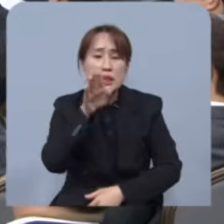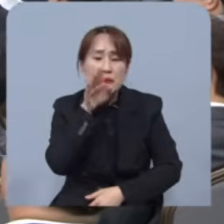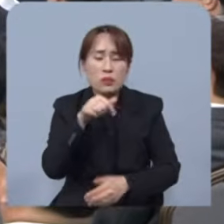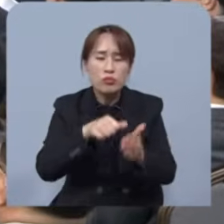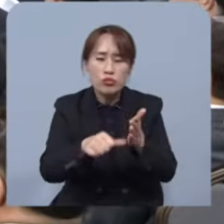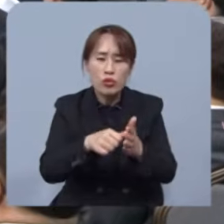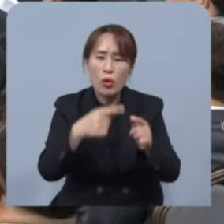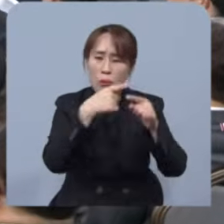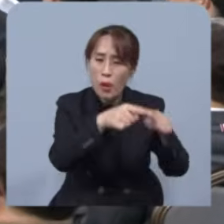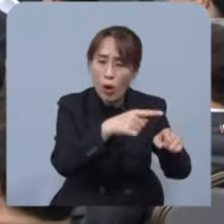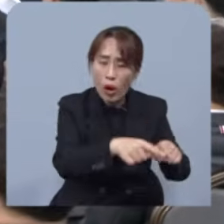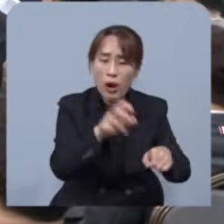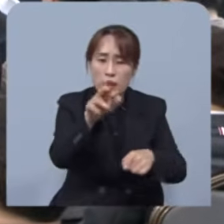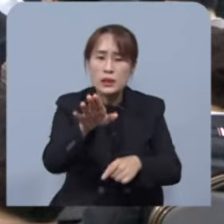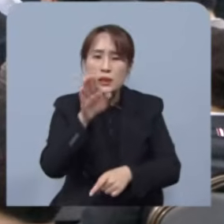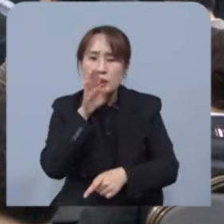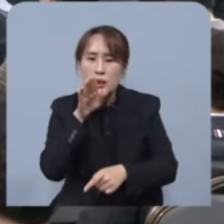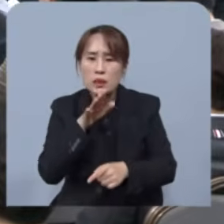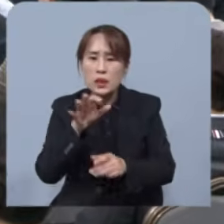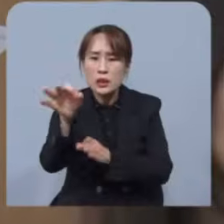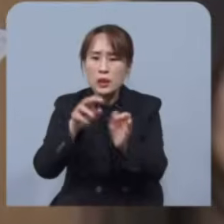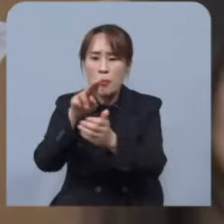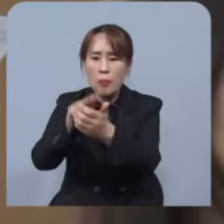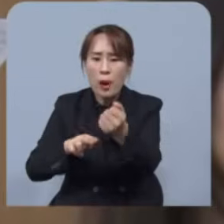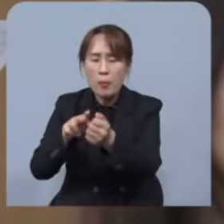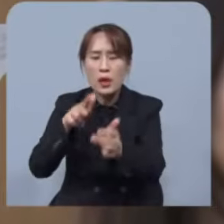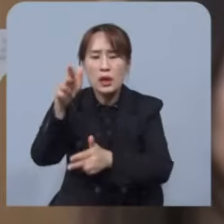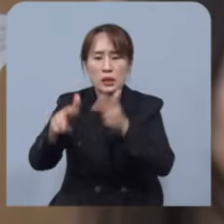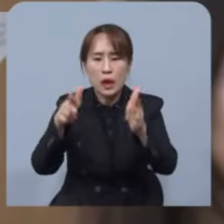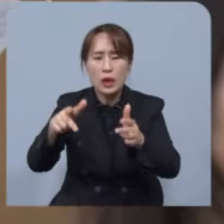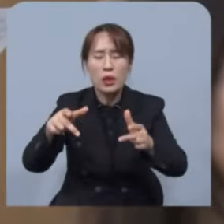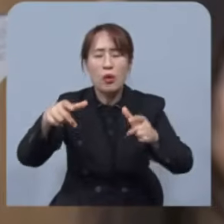제품이 검증되고 실제 시장으로 나갈 수 있는 산업